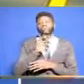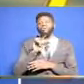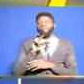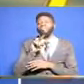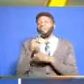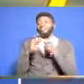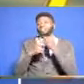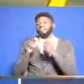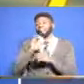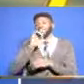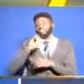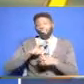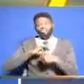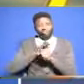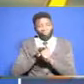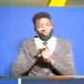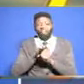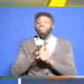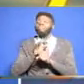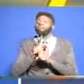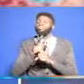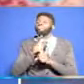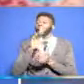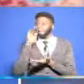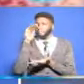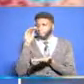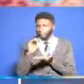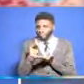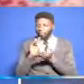maambukizi ambacho ni cha chini zaidi juma hili.